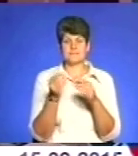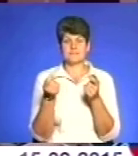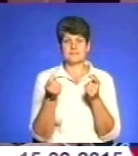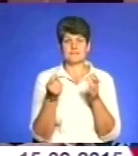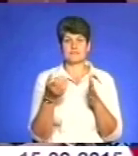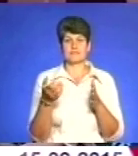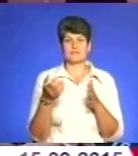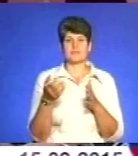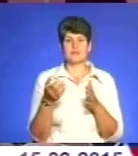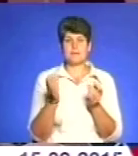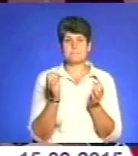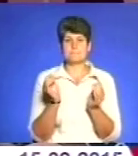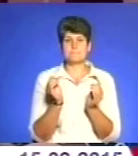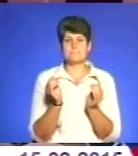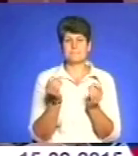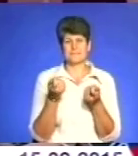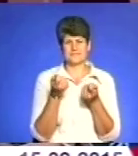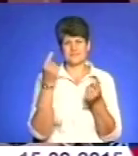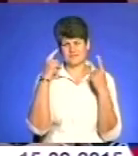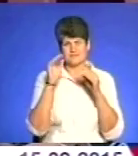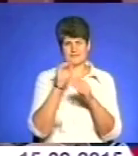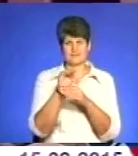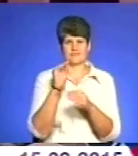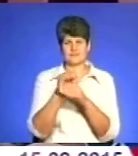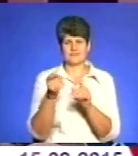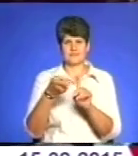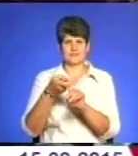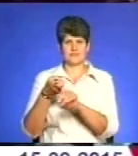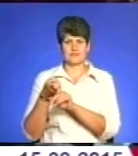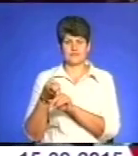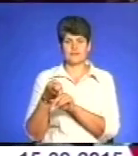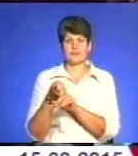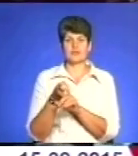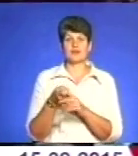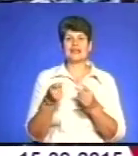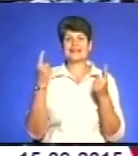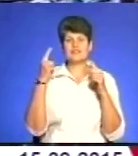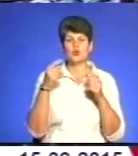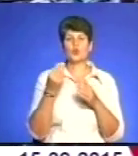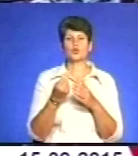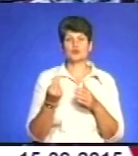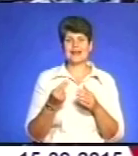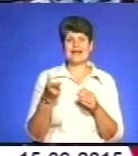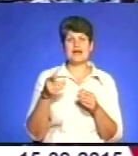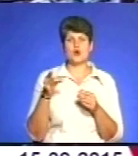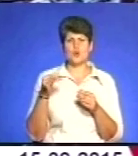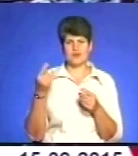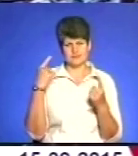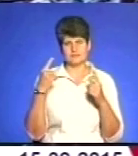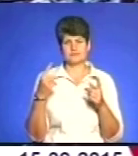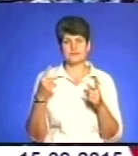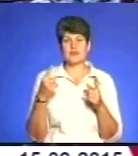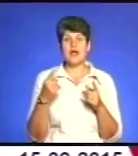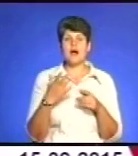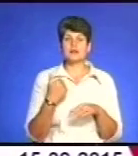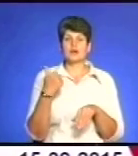Ну, от такий маленький цементик вимислу, щоб все це зв'язати вместе. Так, твір художній. Герої, їхні імена вигадані.